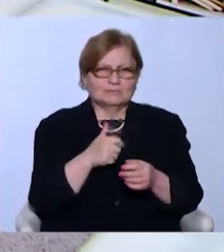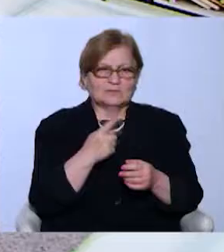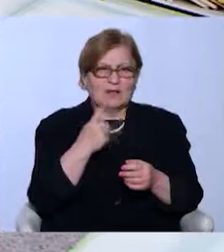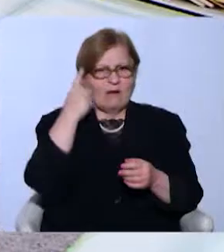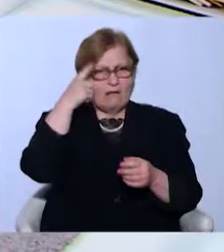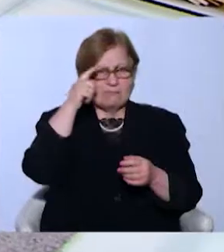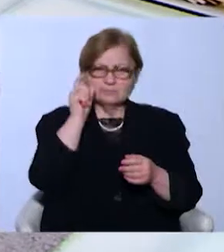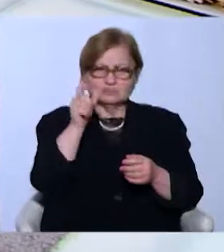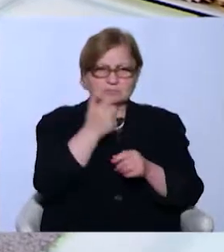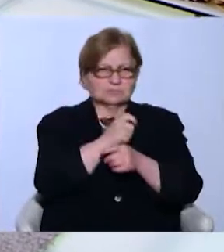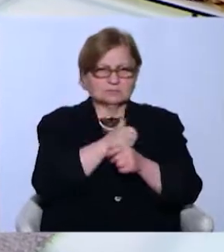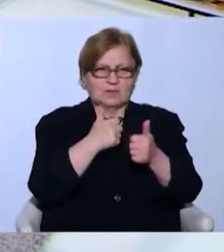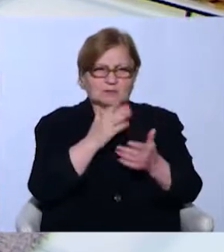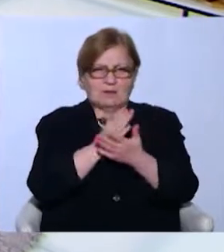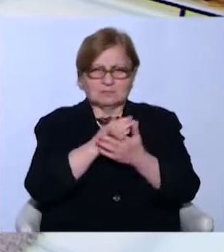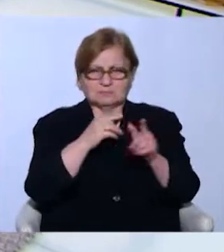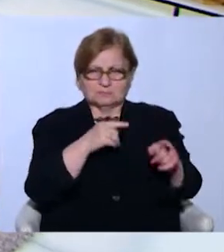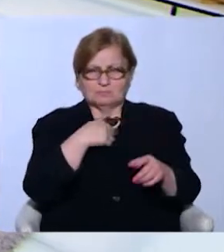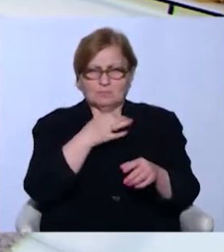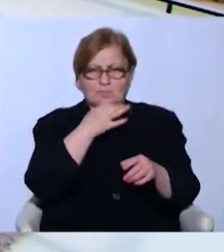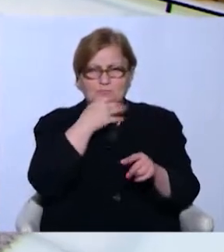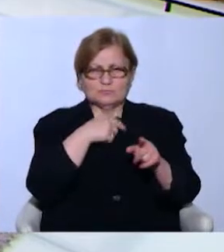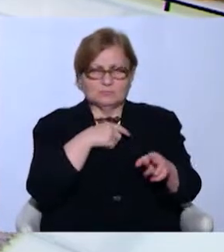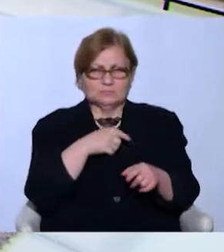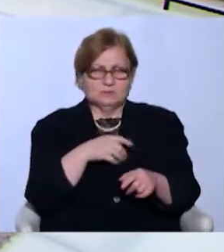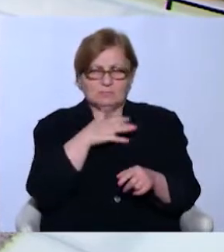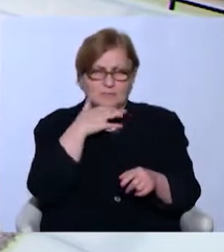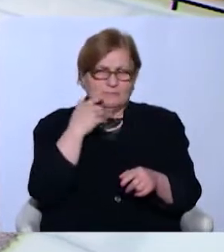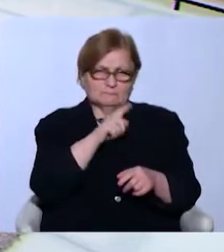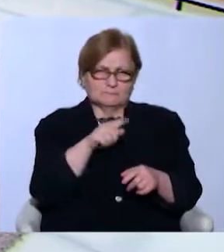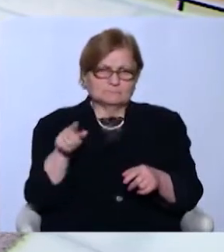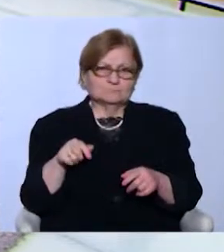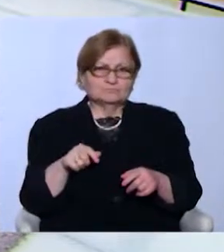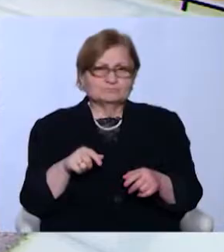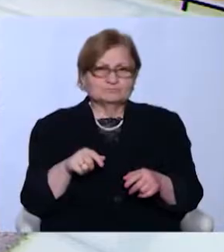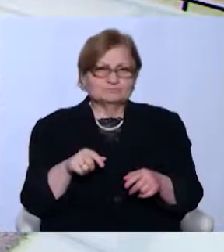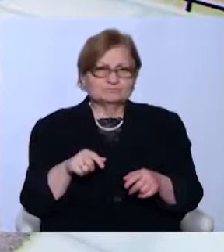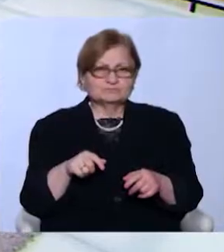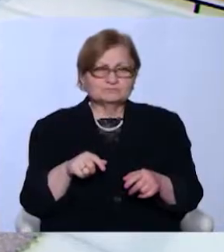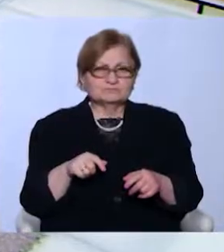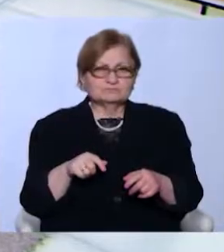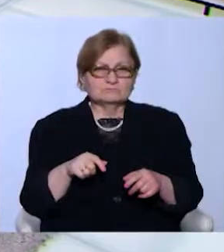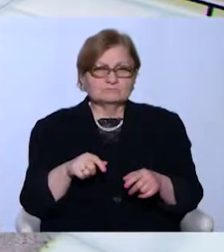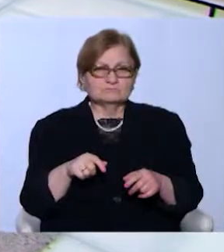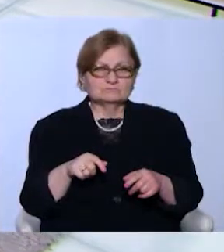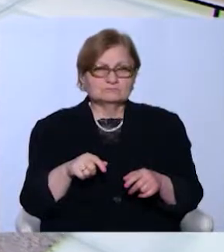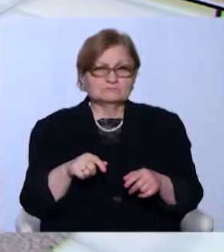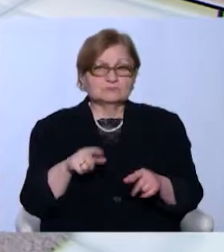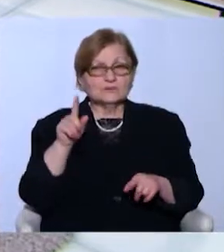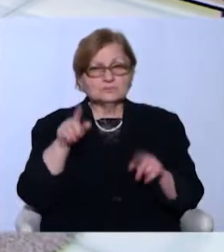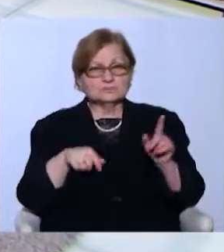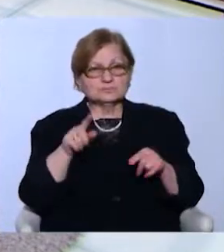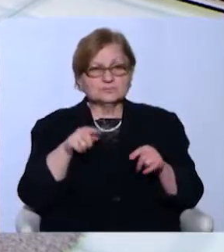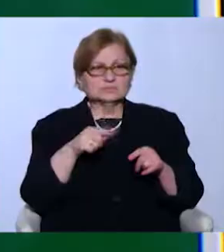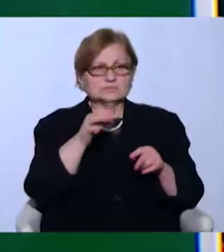ამოცანებია შედგენილი ძალიან. ძალიან მომწონს ეს ამოცანები ბევრი. ზოგან ვიღაცა იმას აკეთებს უპირატესობას ზოგს.